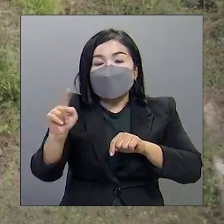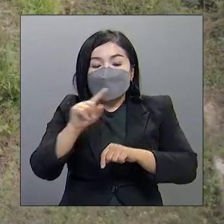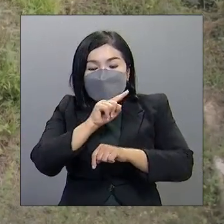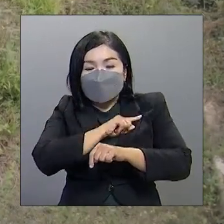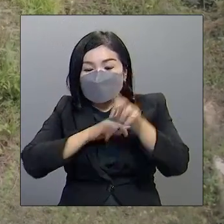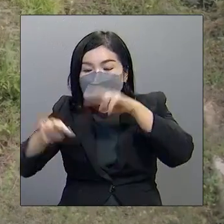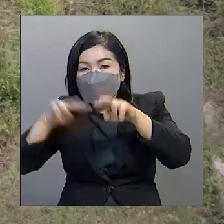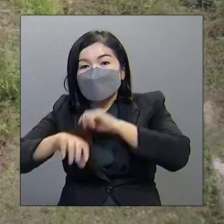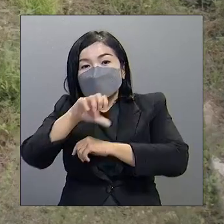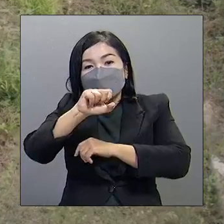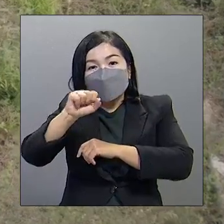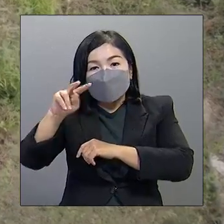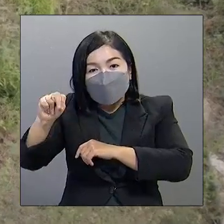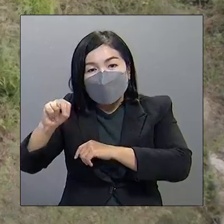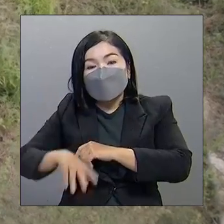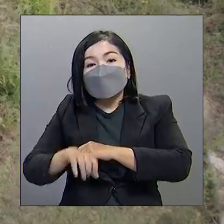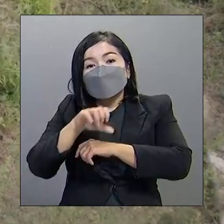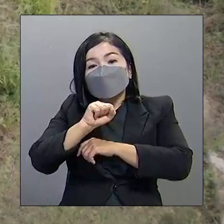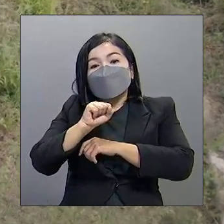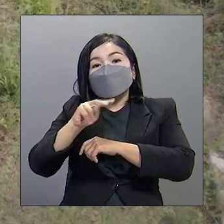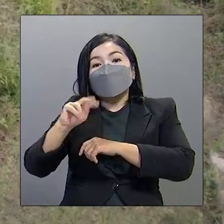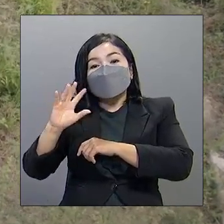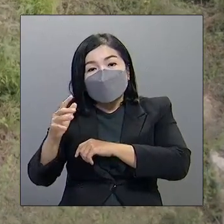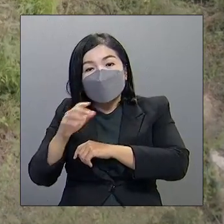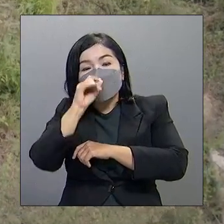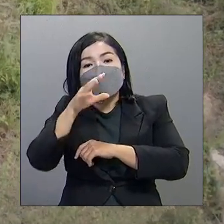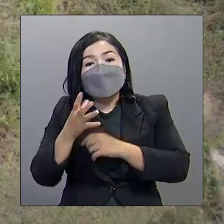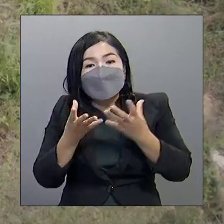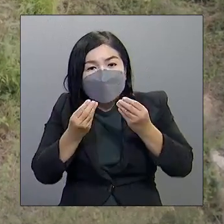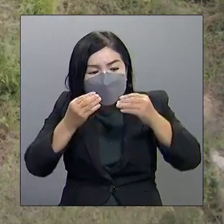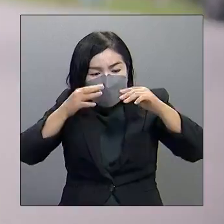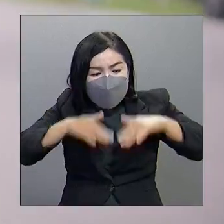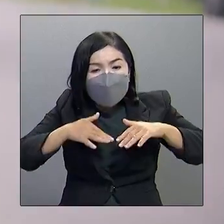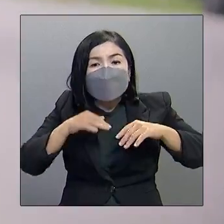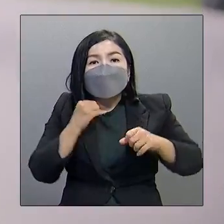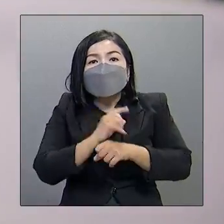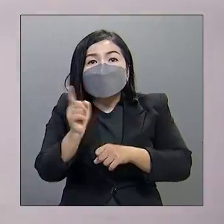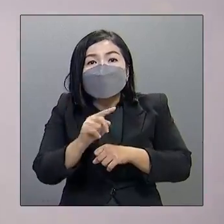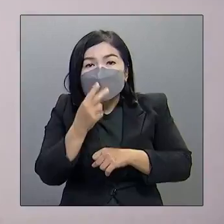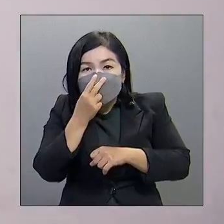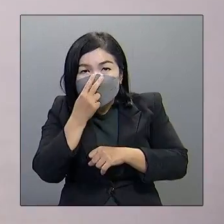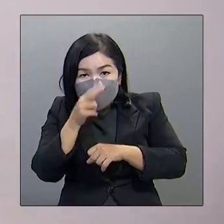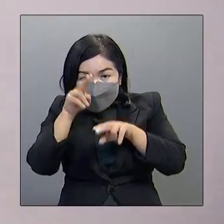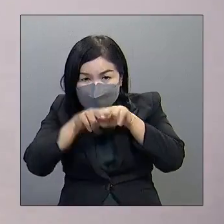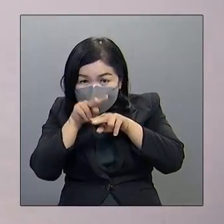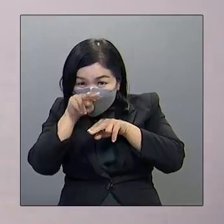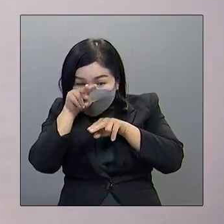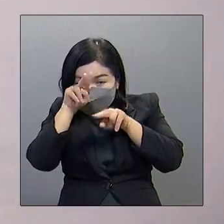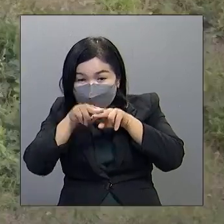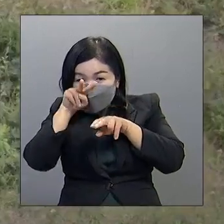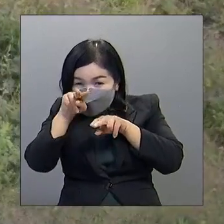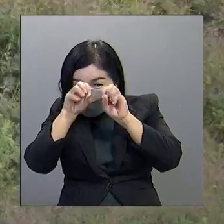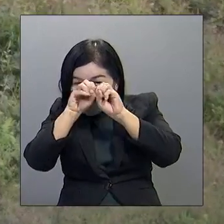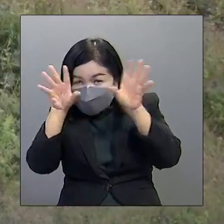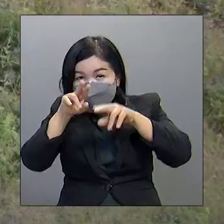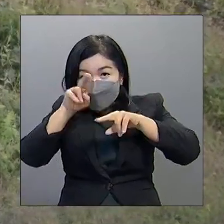ทช.บอกว่าตรงเนี้ยสุดมันสุดยังไงพี ่ก็เนี่ยครับถ้าเกิดเรานั่งลงเนาะจะเห็นชัดเจนขึ้น